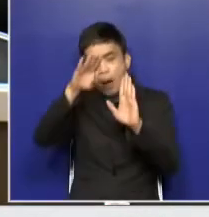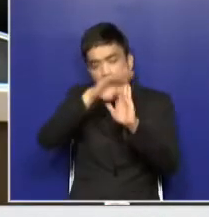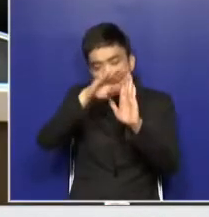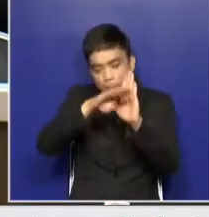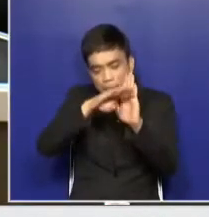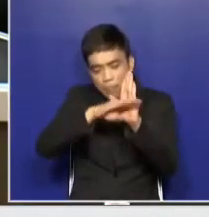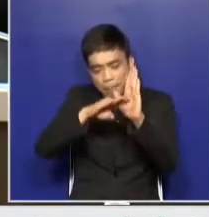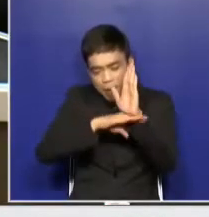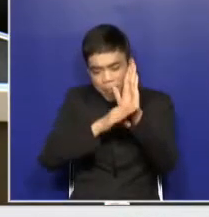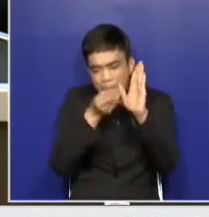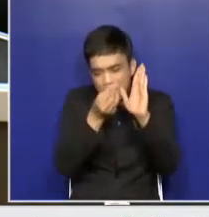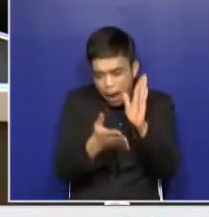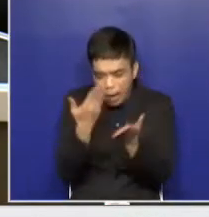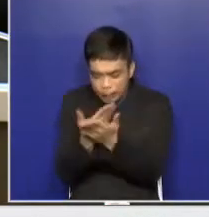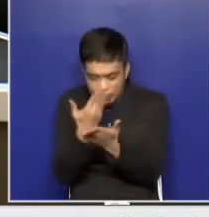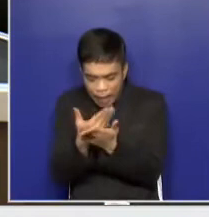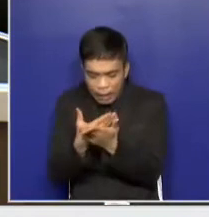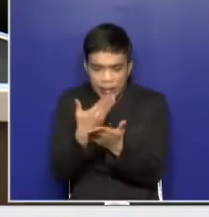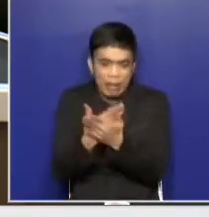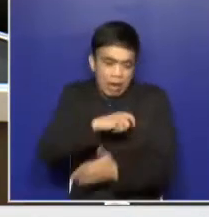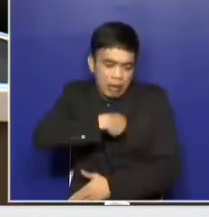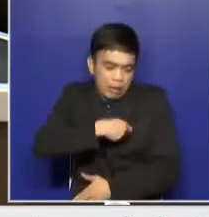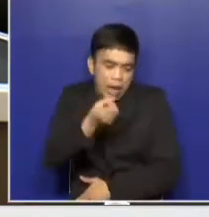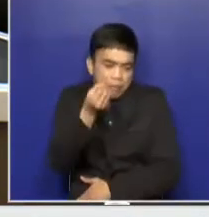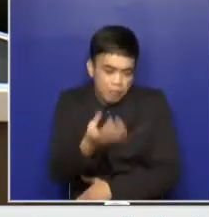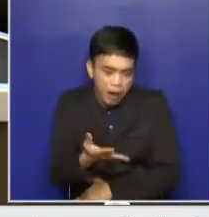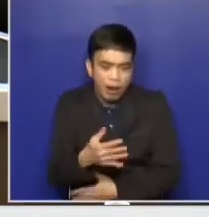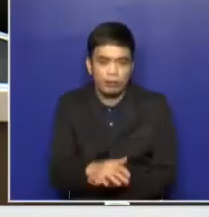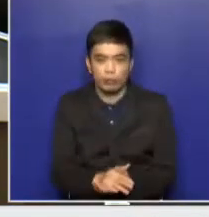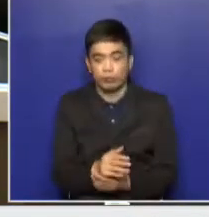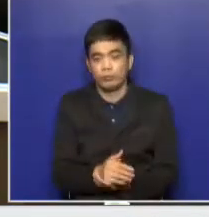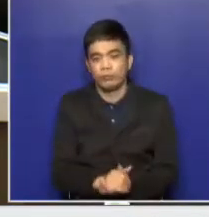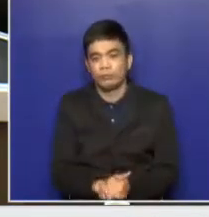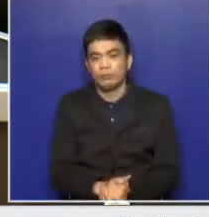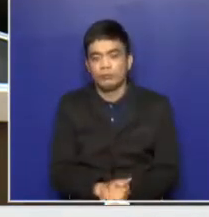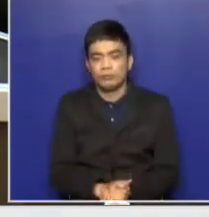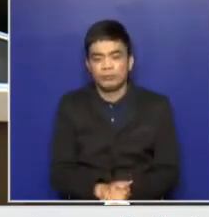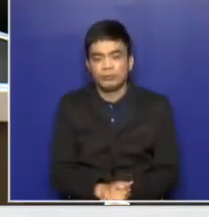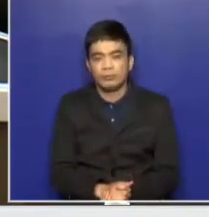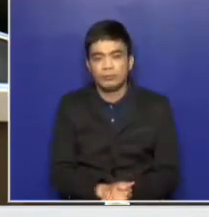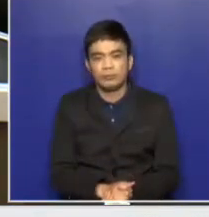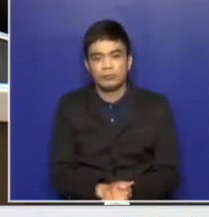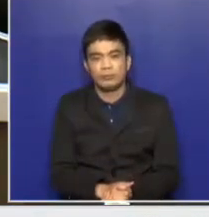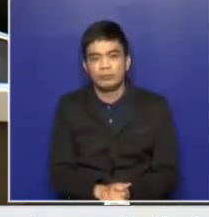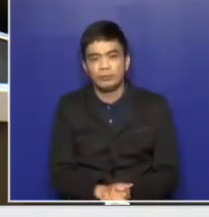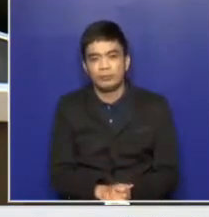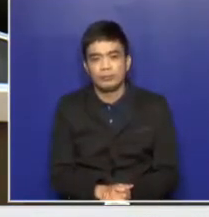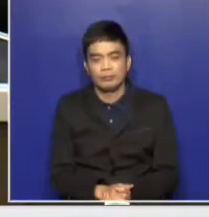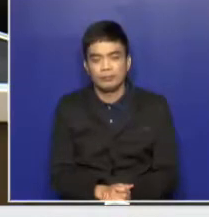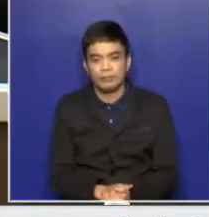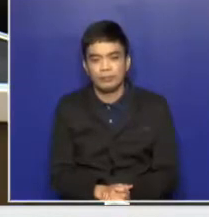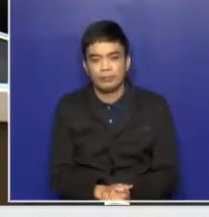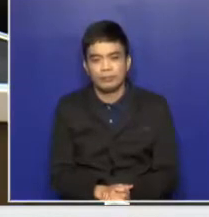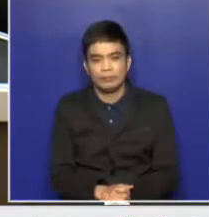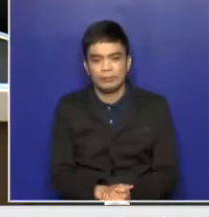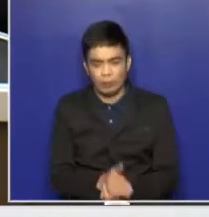เนียมเยอะแยะครับผมขอยกตัวอย่างสั้นๆครับในเวลาจำกัดนี้ผมอาจต้อง